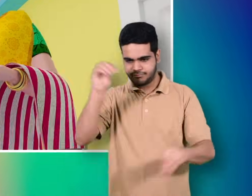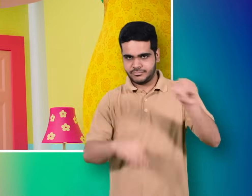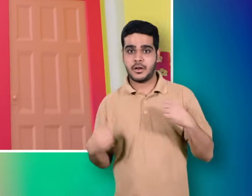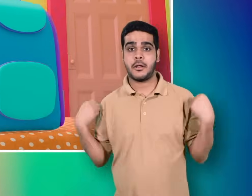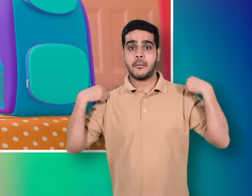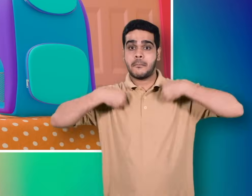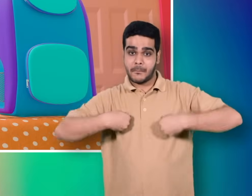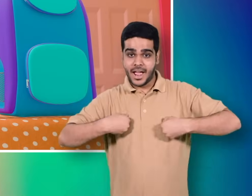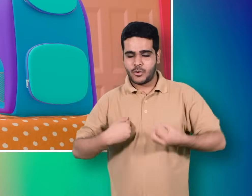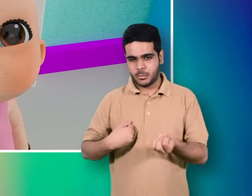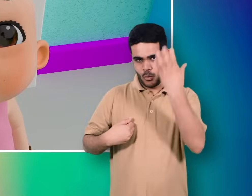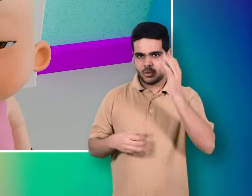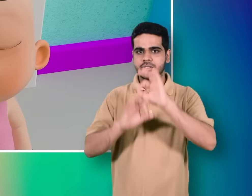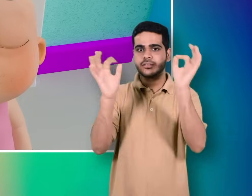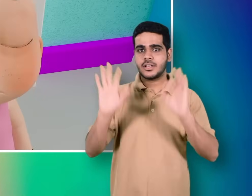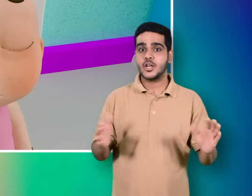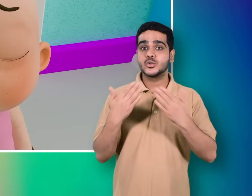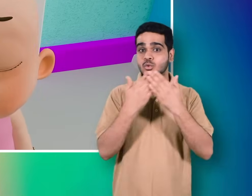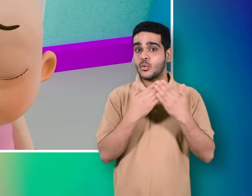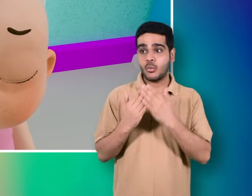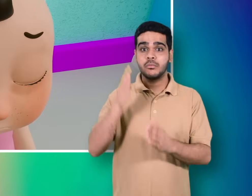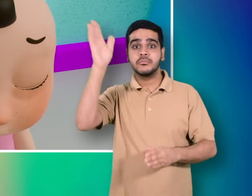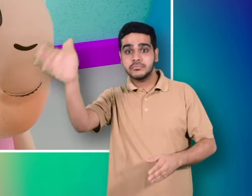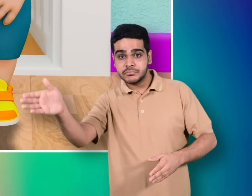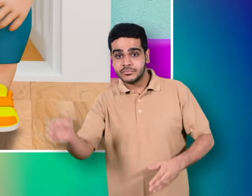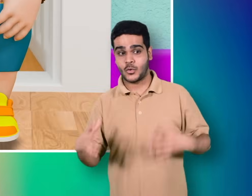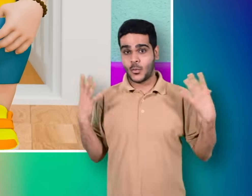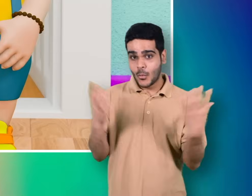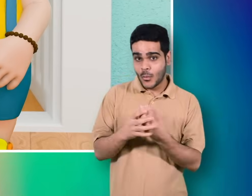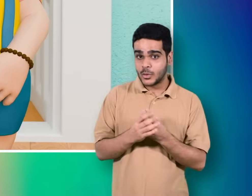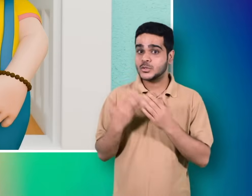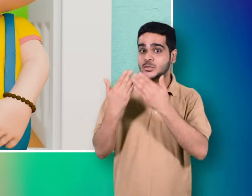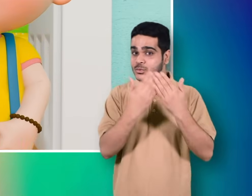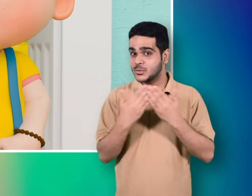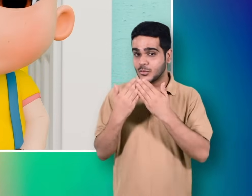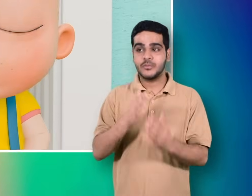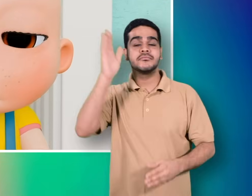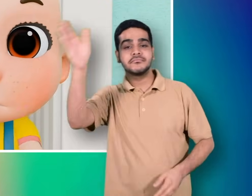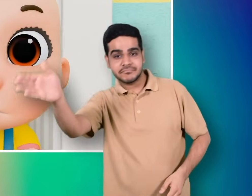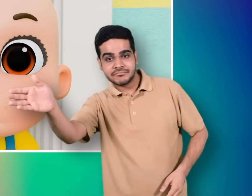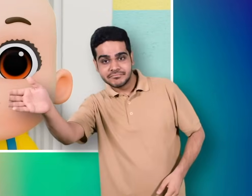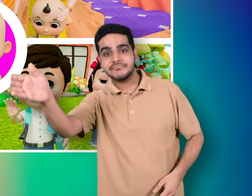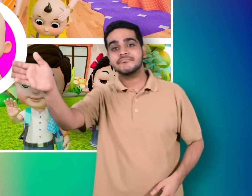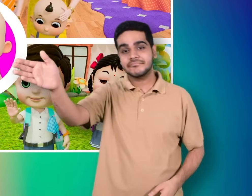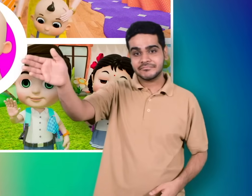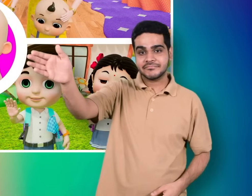लेकर बस्ता और किताबें सुबह सुबह स्कूल चले हम। स्कूल चले